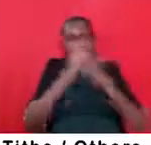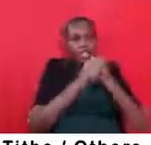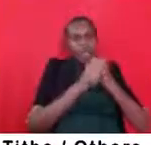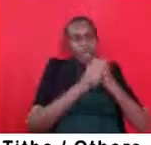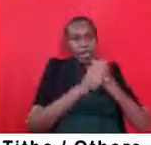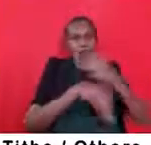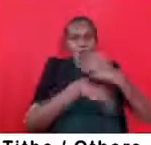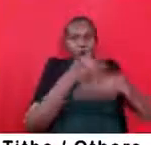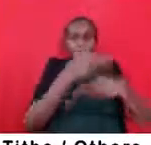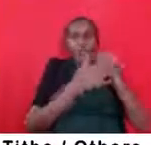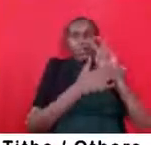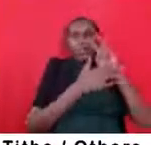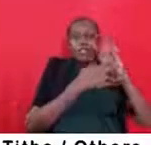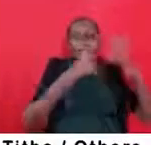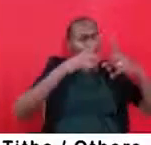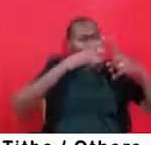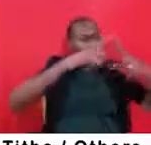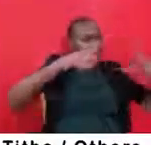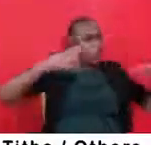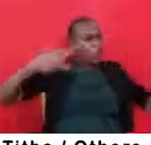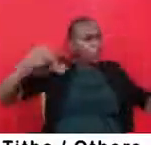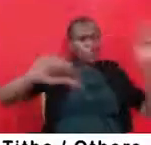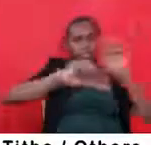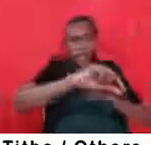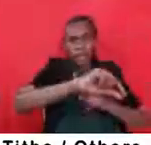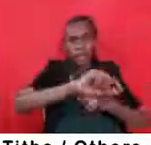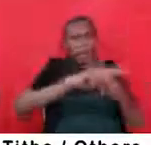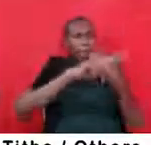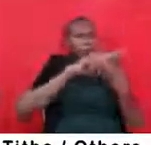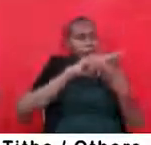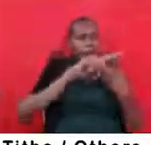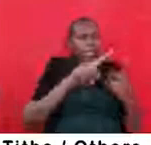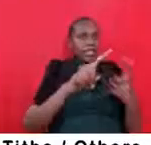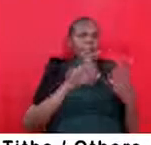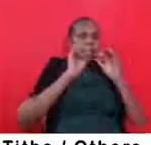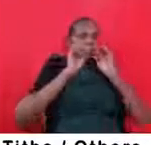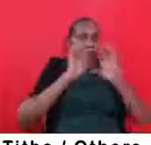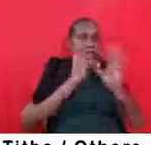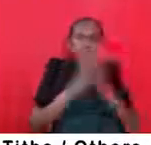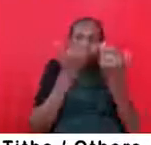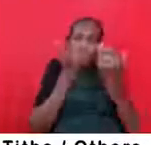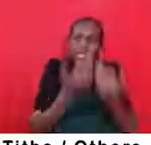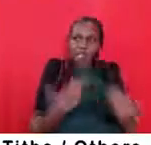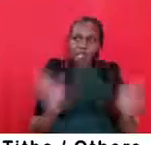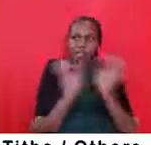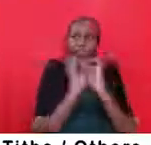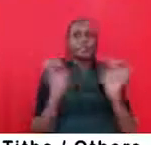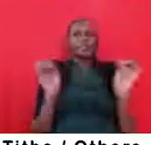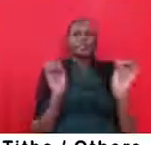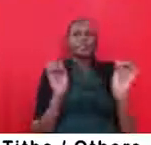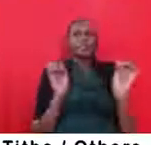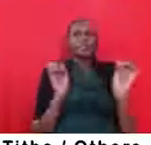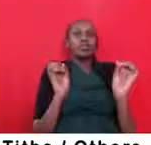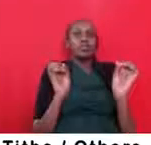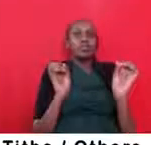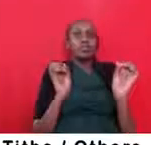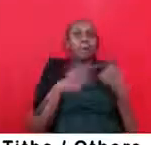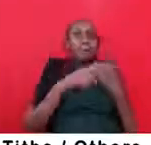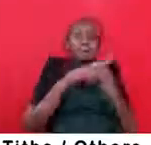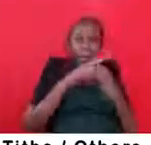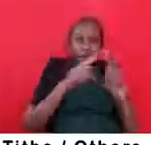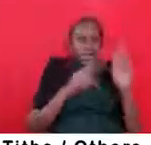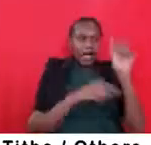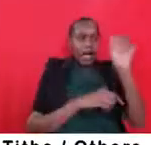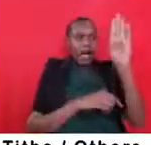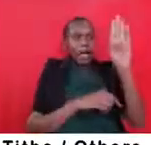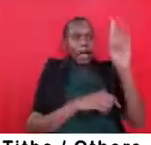Walikuwa wameona kwa muda mrefu, lakini hawakuwa wamewahi barikiwa na mtoto hata mmoja. Lakini